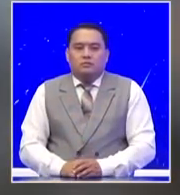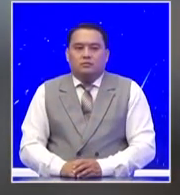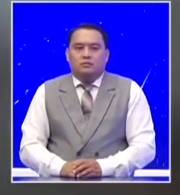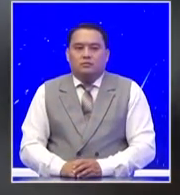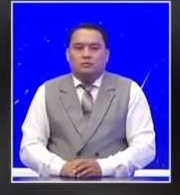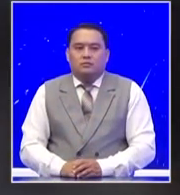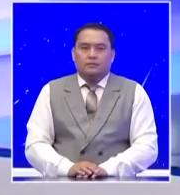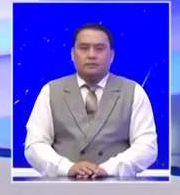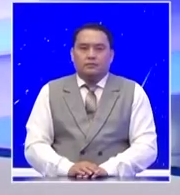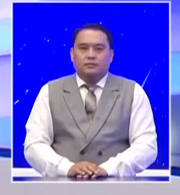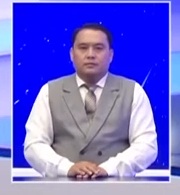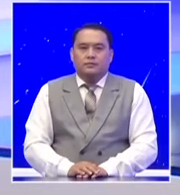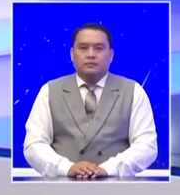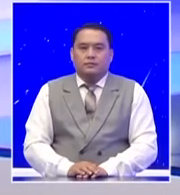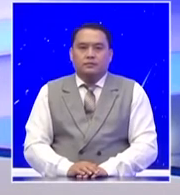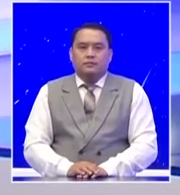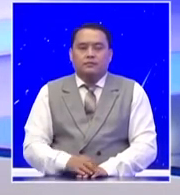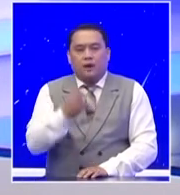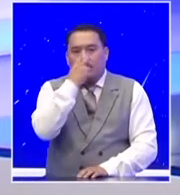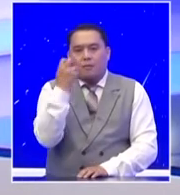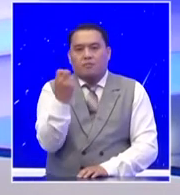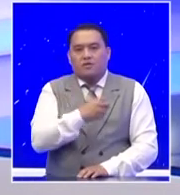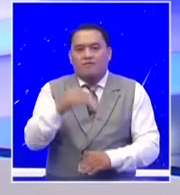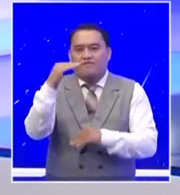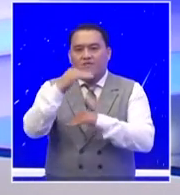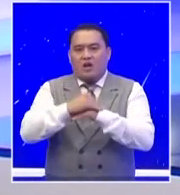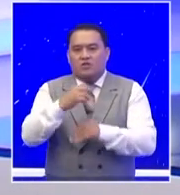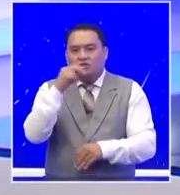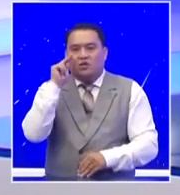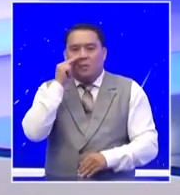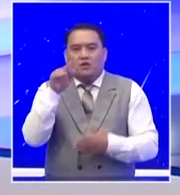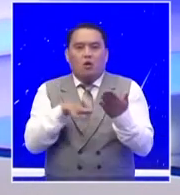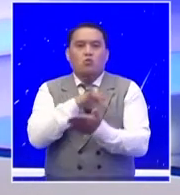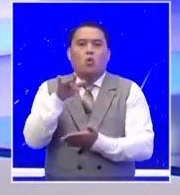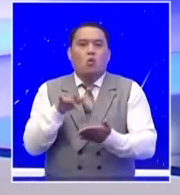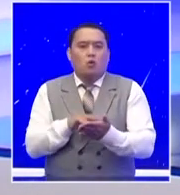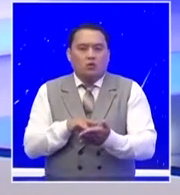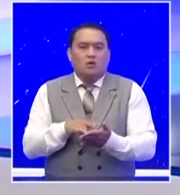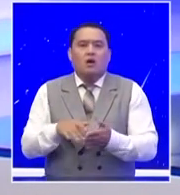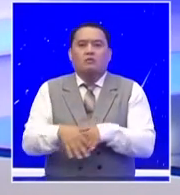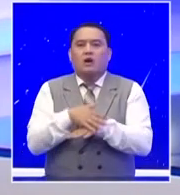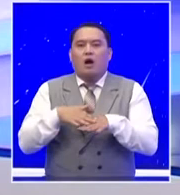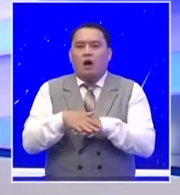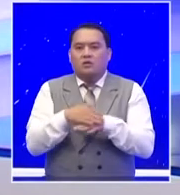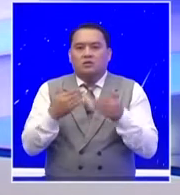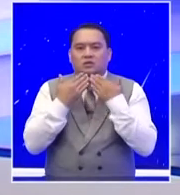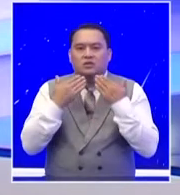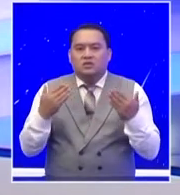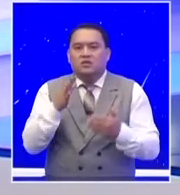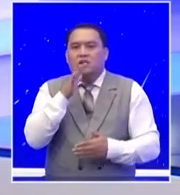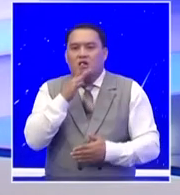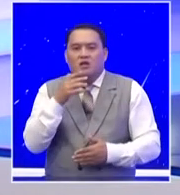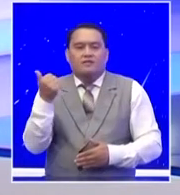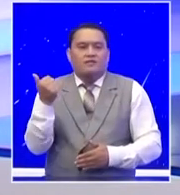кодекса РК. На неприятный запах по вечерам жалуются жители Шымкента. По словам горожан, последние несколько недель в воздухе